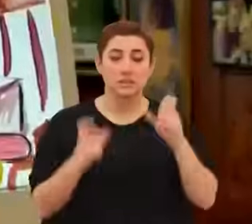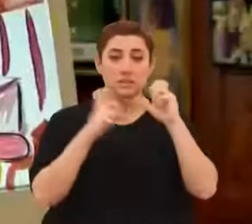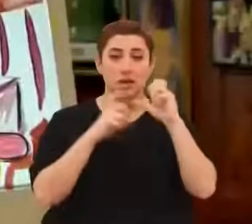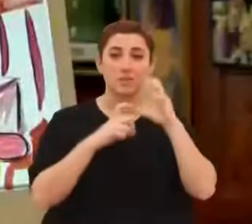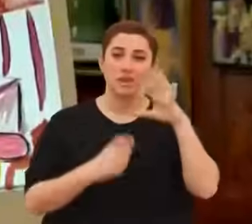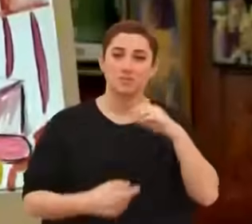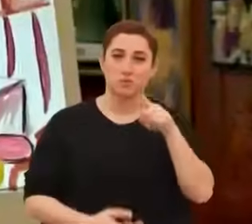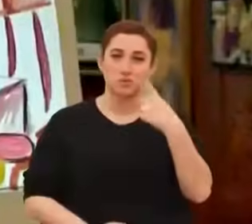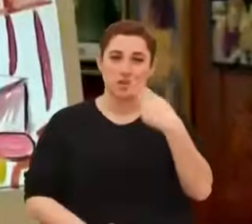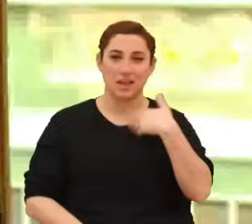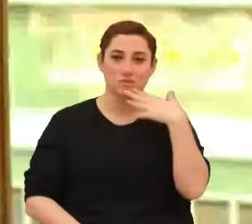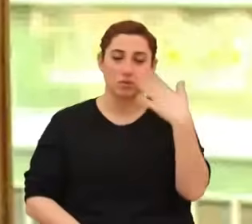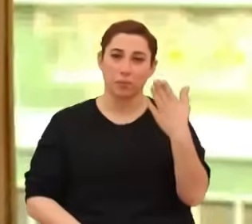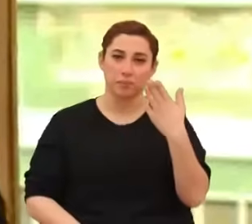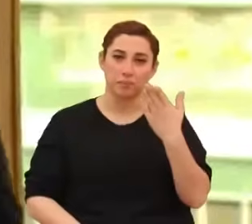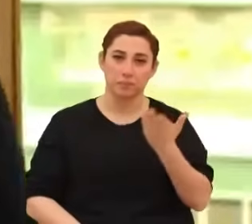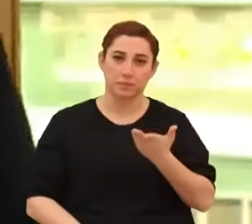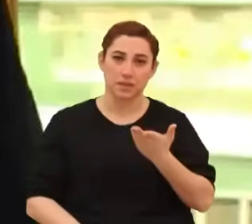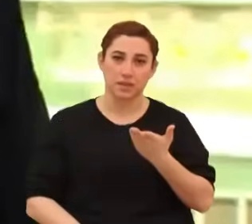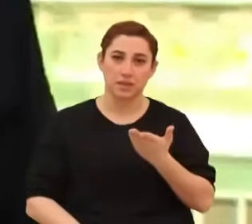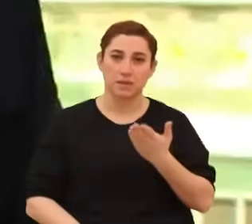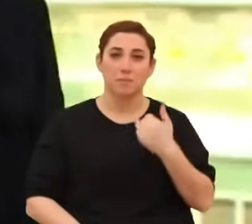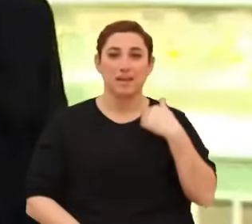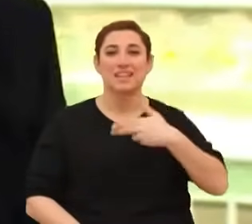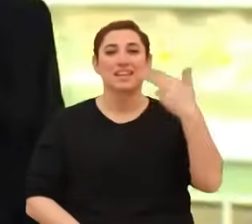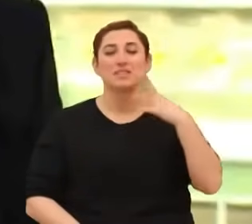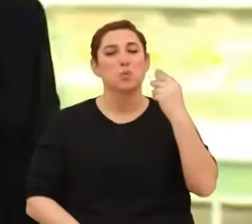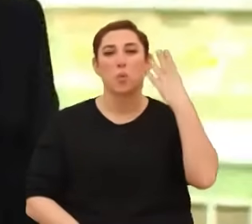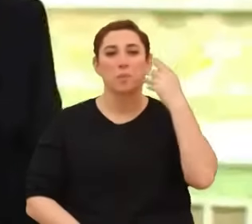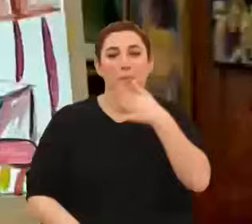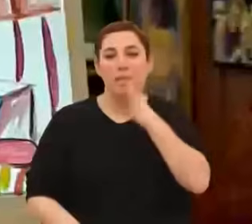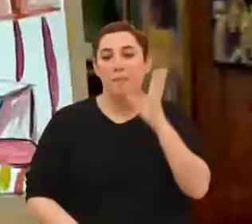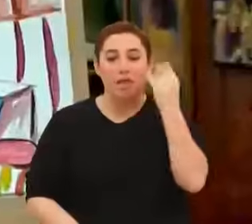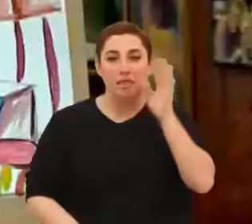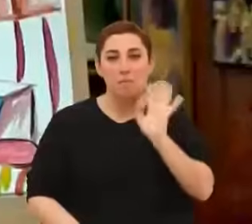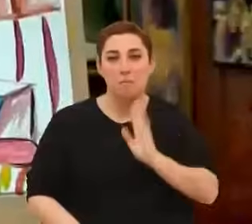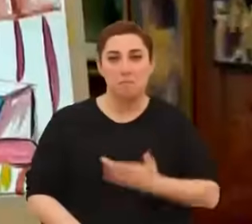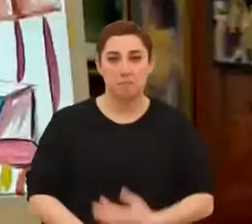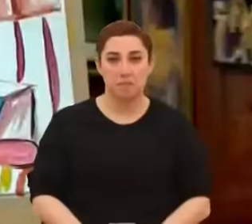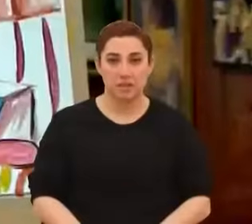Abi, şimdi şöyle bir şey var. Ben resimden çok anlamam ya.